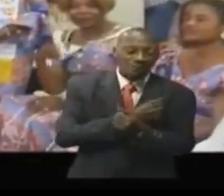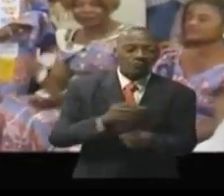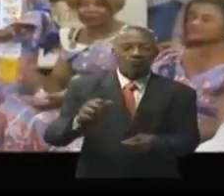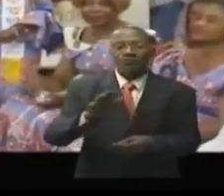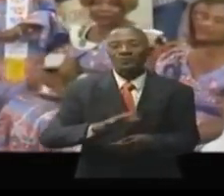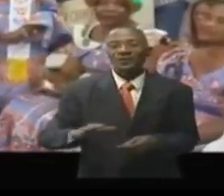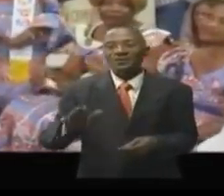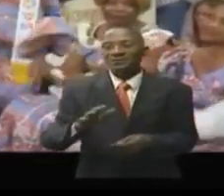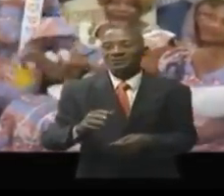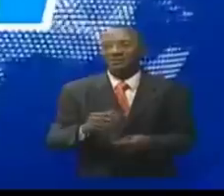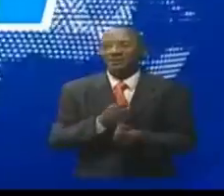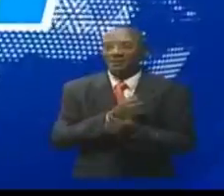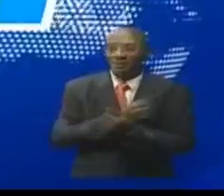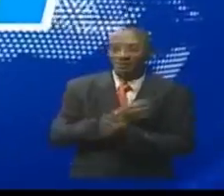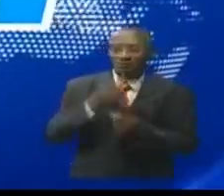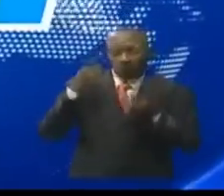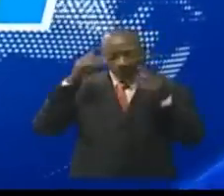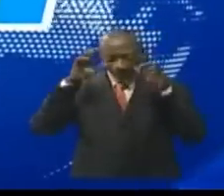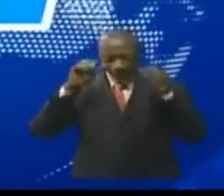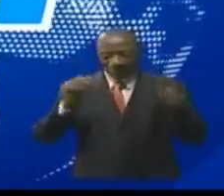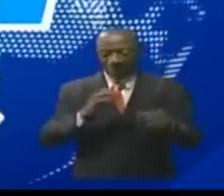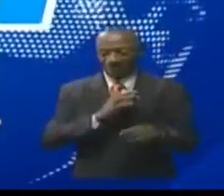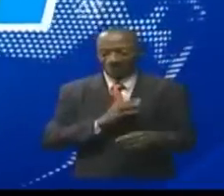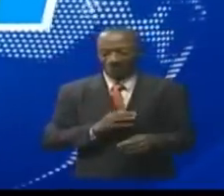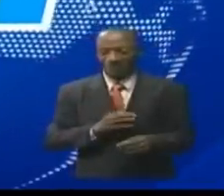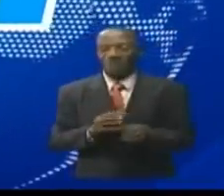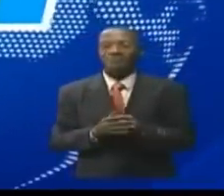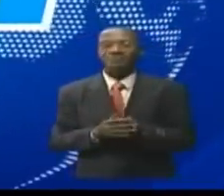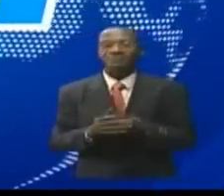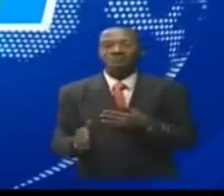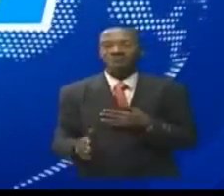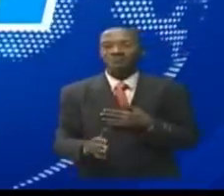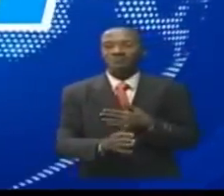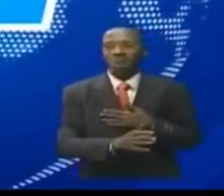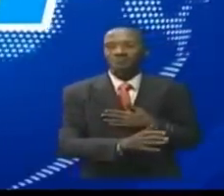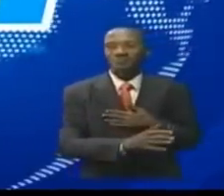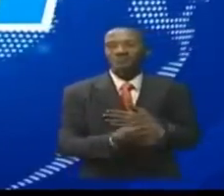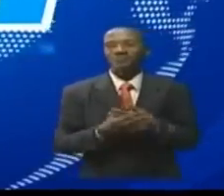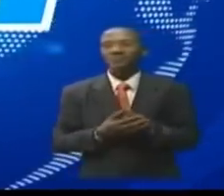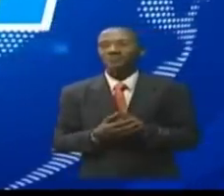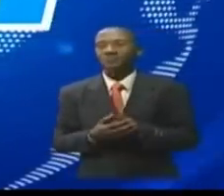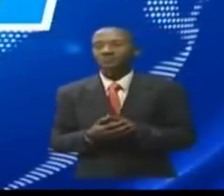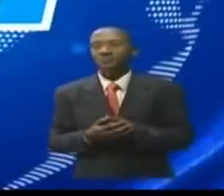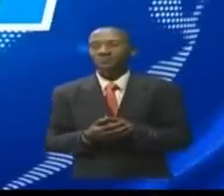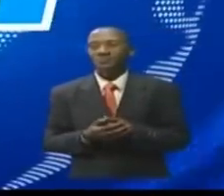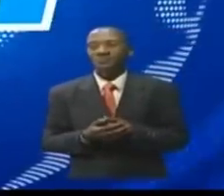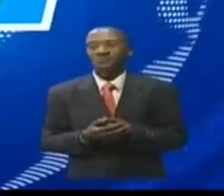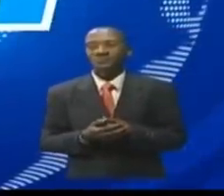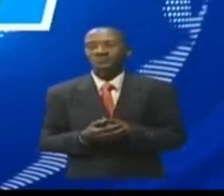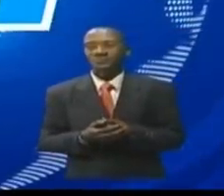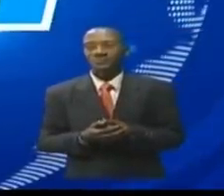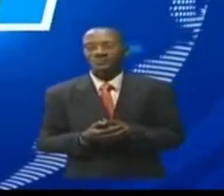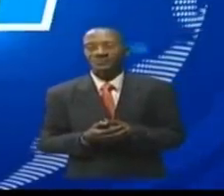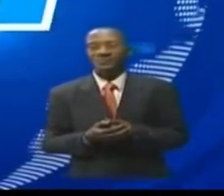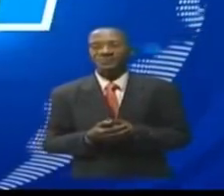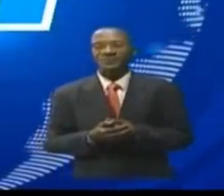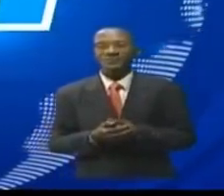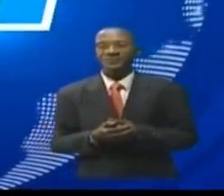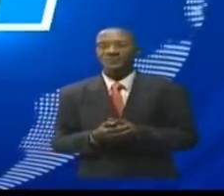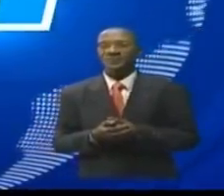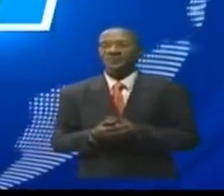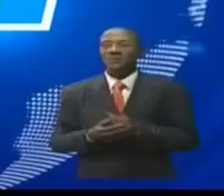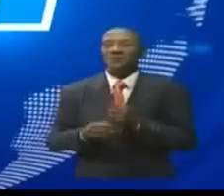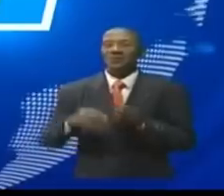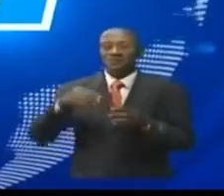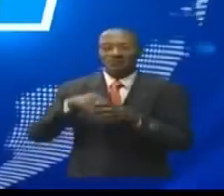femme congolaise. Parlons encore politique avec cette sensibilisation des combattants du parti présidentiel habitant dans la commune